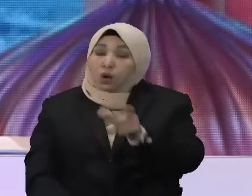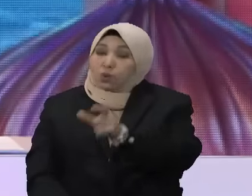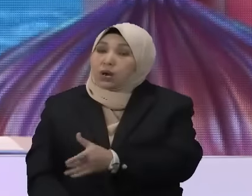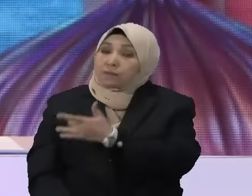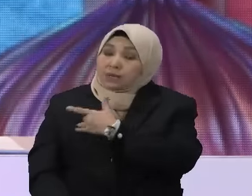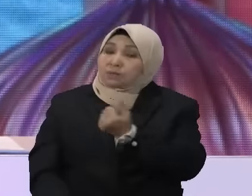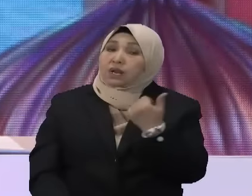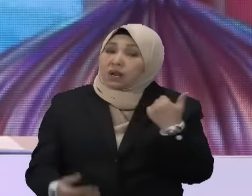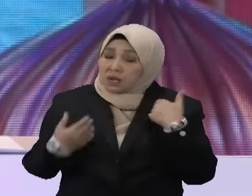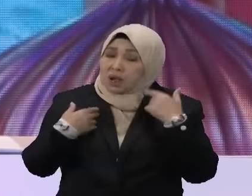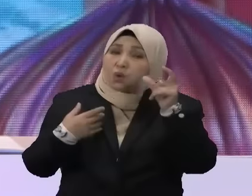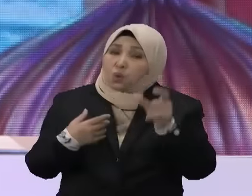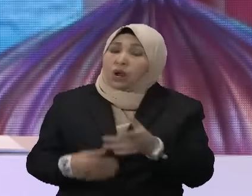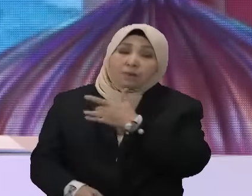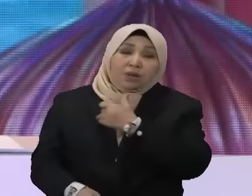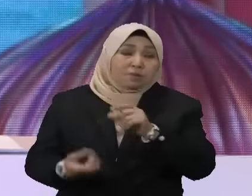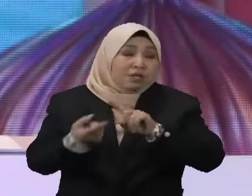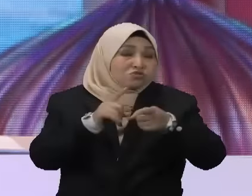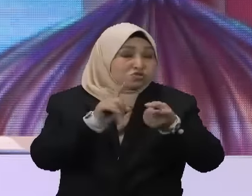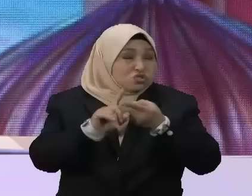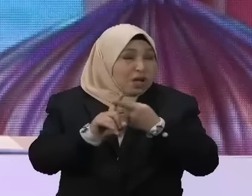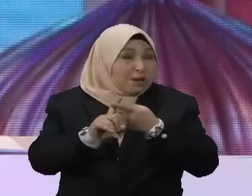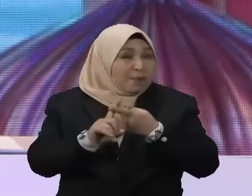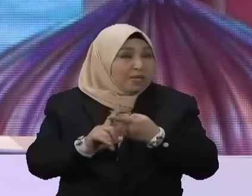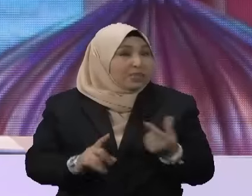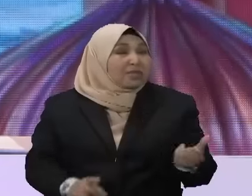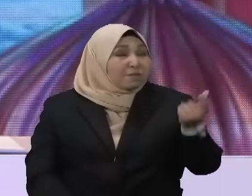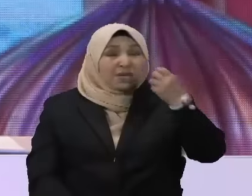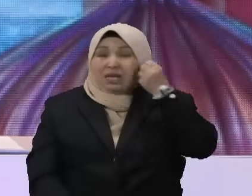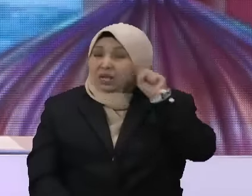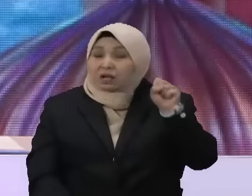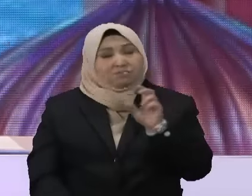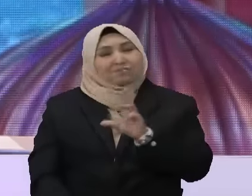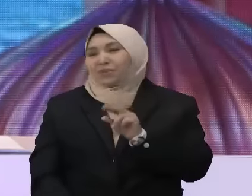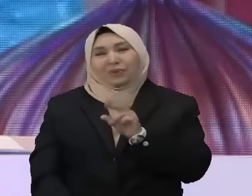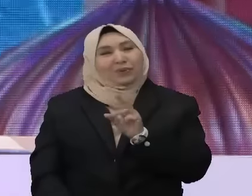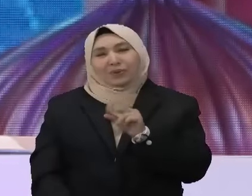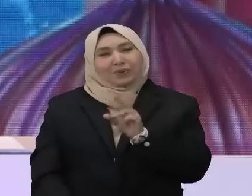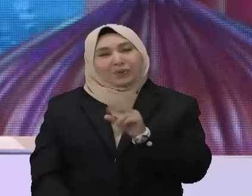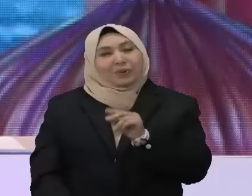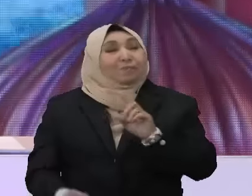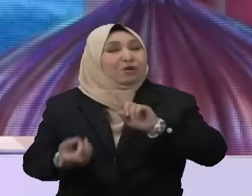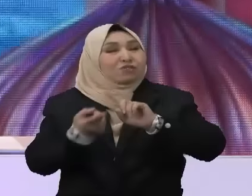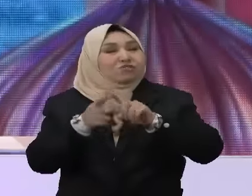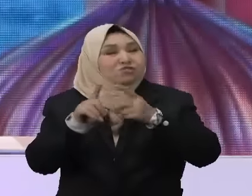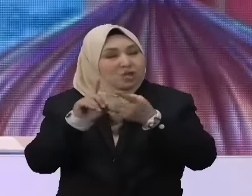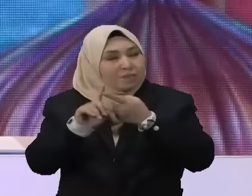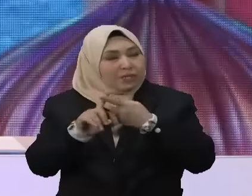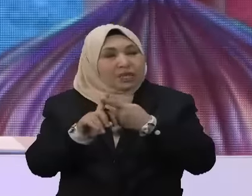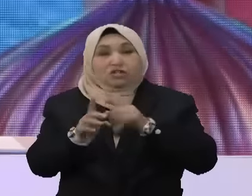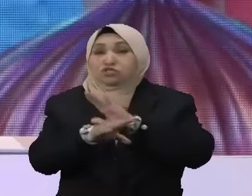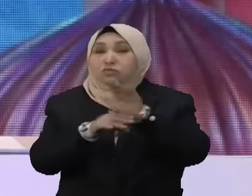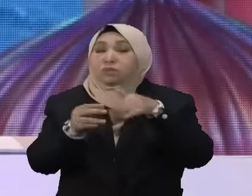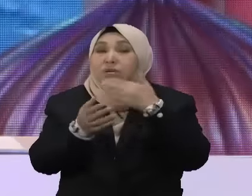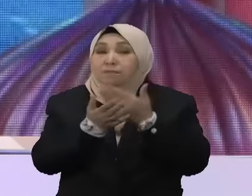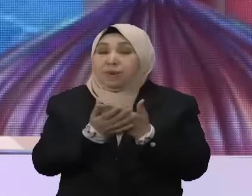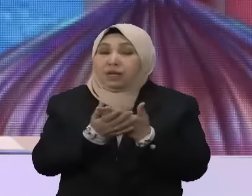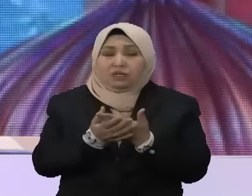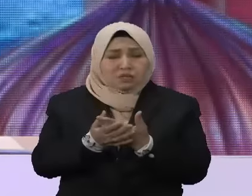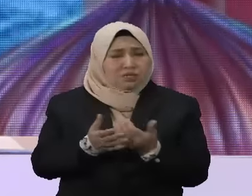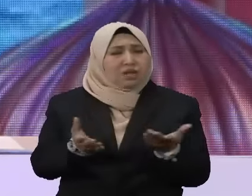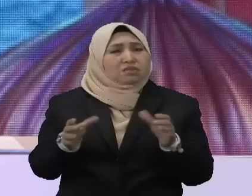Jadi adakah orang beriman sahabat Nabi itu ingkar terhadap perintah Allah SWT? Bukan. Kerana as-sahabatu kullu ma'dul, sahabat semuanya baik. Tidak, takkanlah